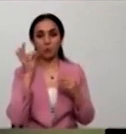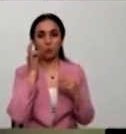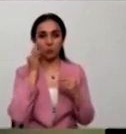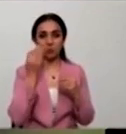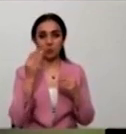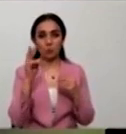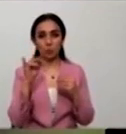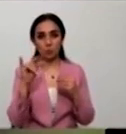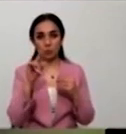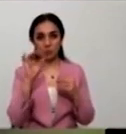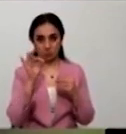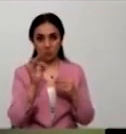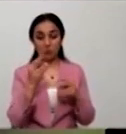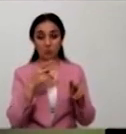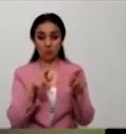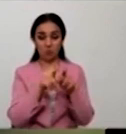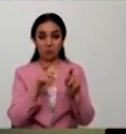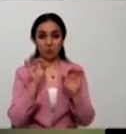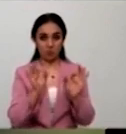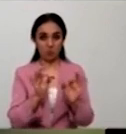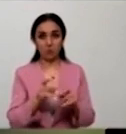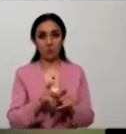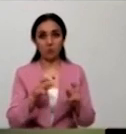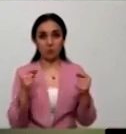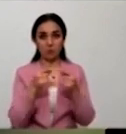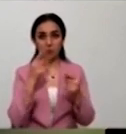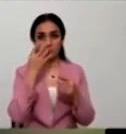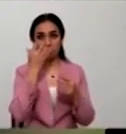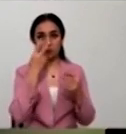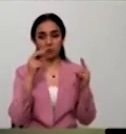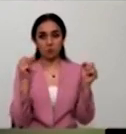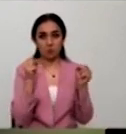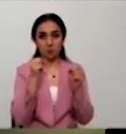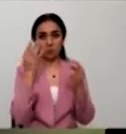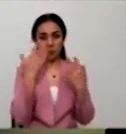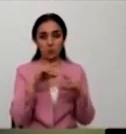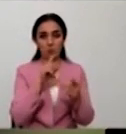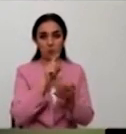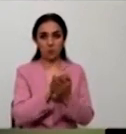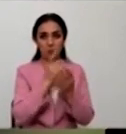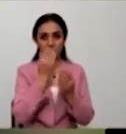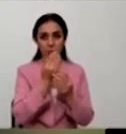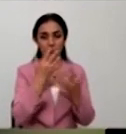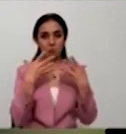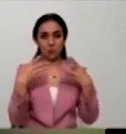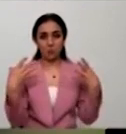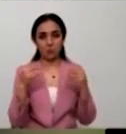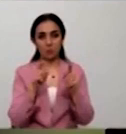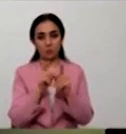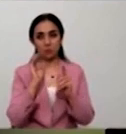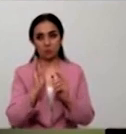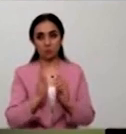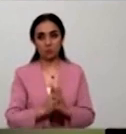ko'rinishida fasllar ketma-ketligiga joy olgan. Rasmdan ham ko'rishimiz mumkinki, qish faslidan keyin albatta, demak, bahor fasli